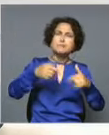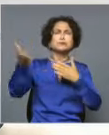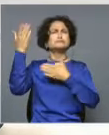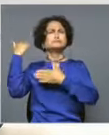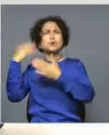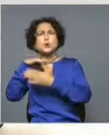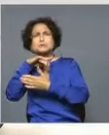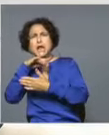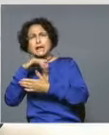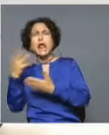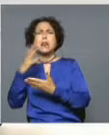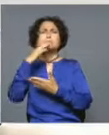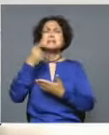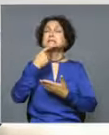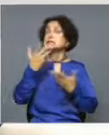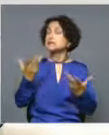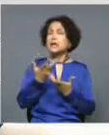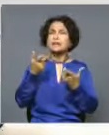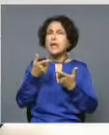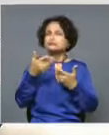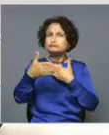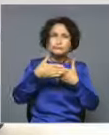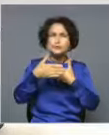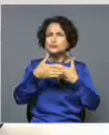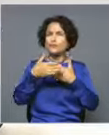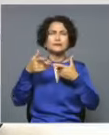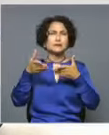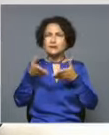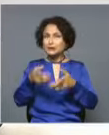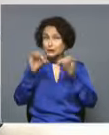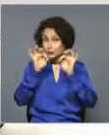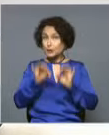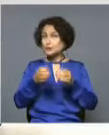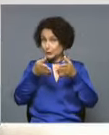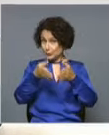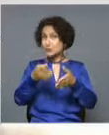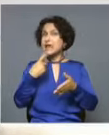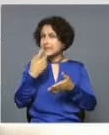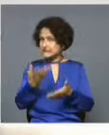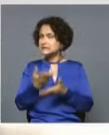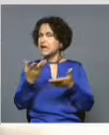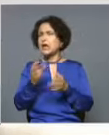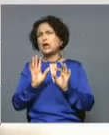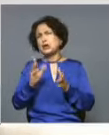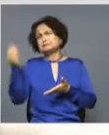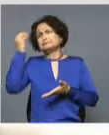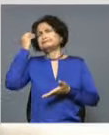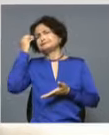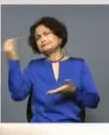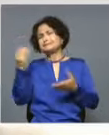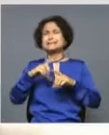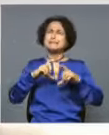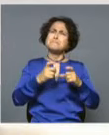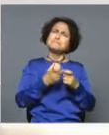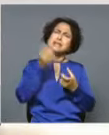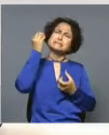остарял, този, който се говори, те общуват ли на този език или по-скоро е, как да кажа, като сувенир, като някакъв семейен спомен